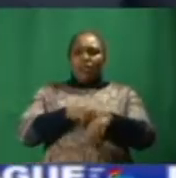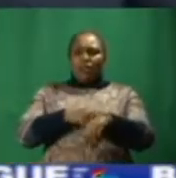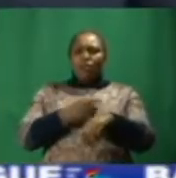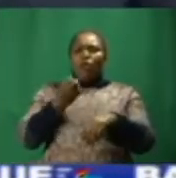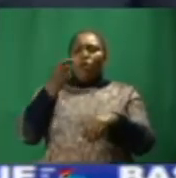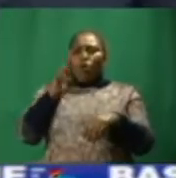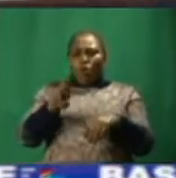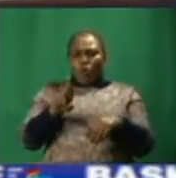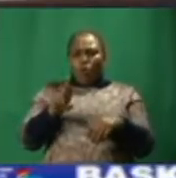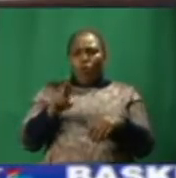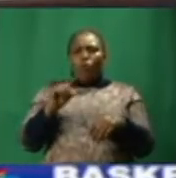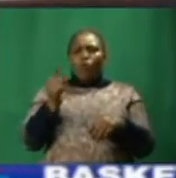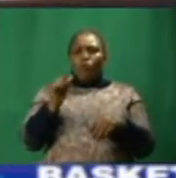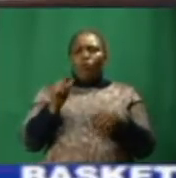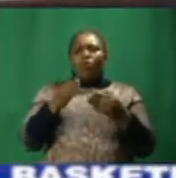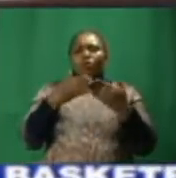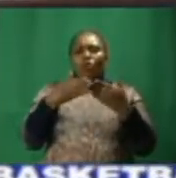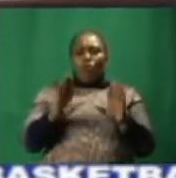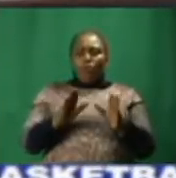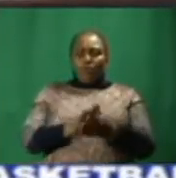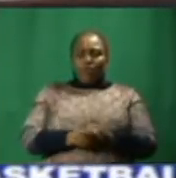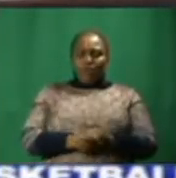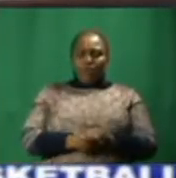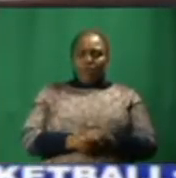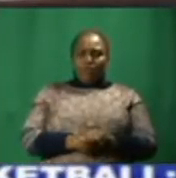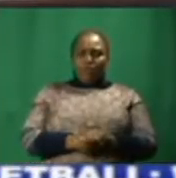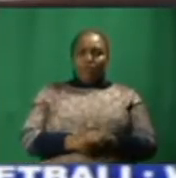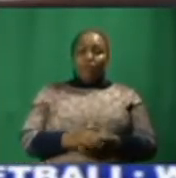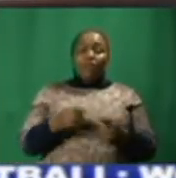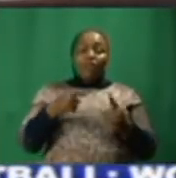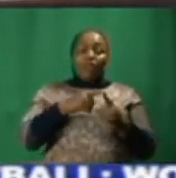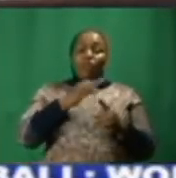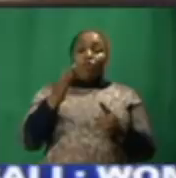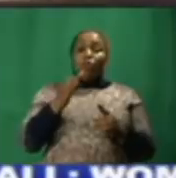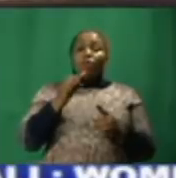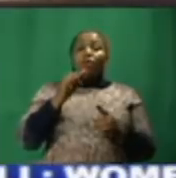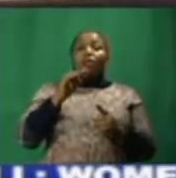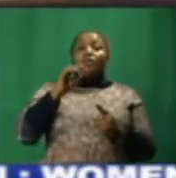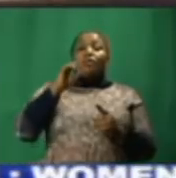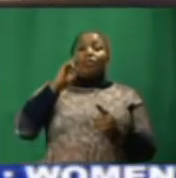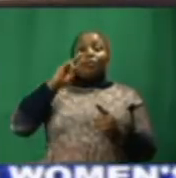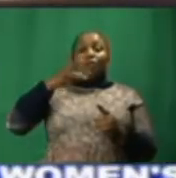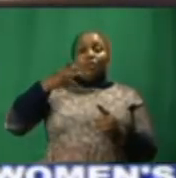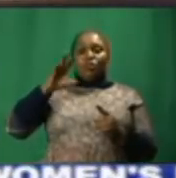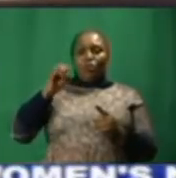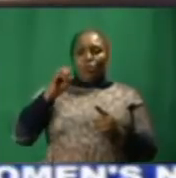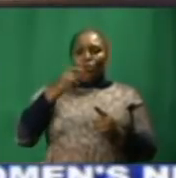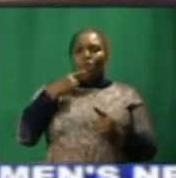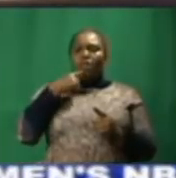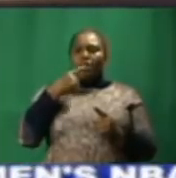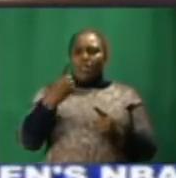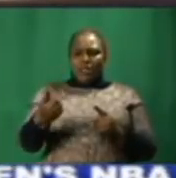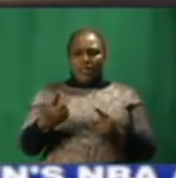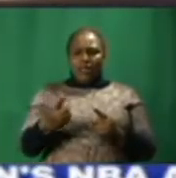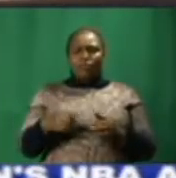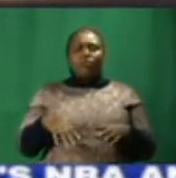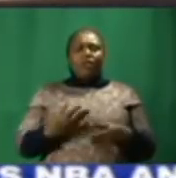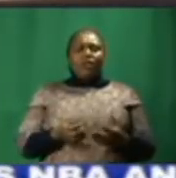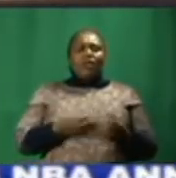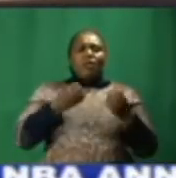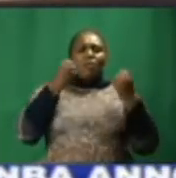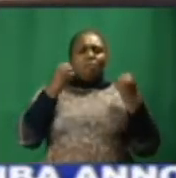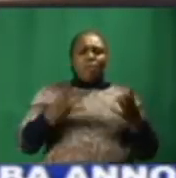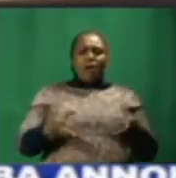taphangise tavulwa. Letibuya kamhlabhlangene titsi sebangetulu kwetigitsi letisiphohlongo